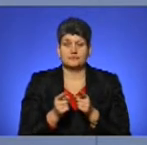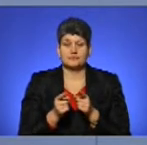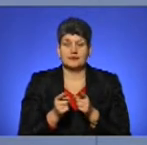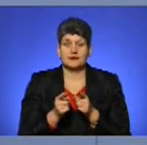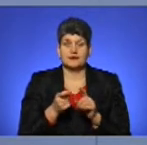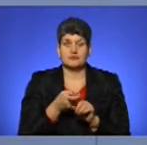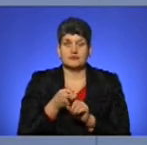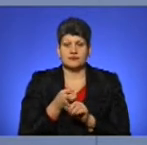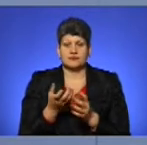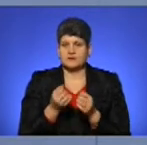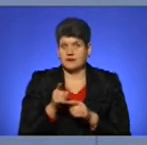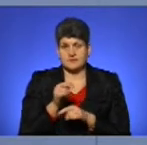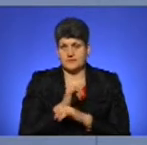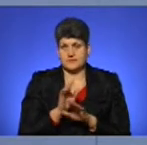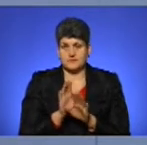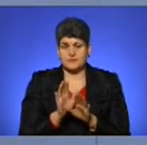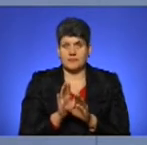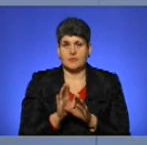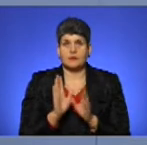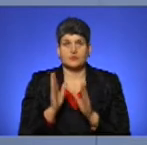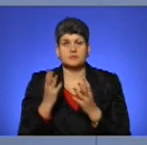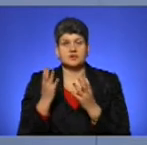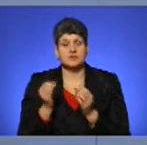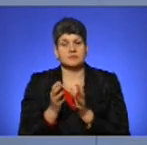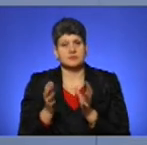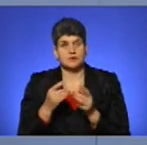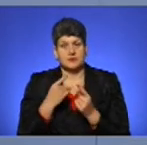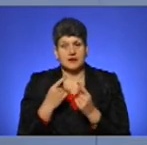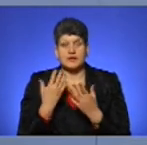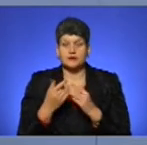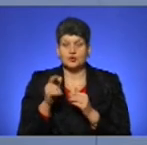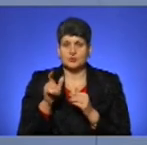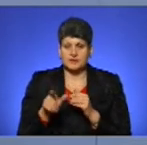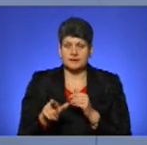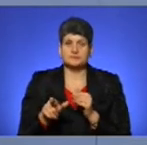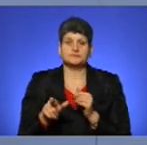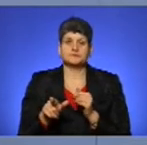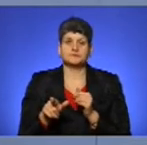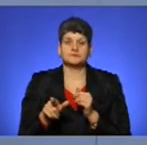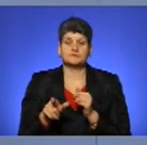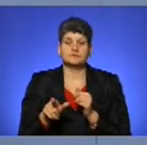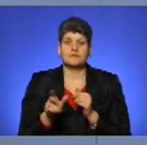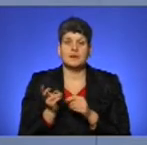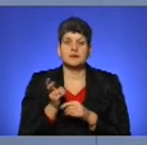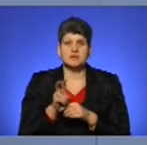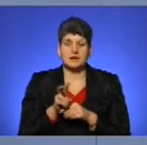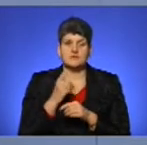заразитися там не можна. Ну і будемо ще друге казати, що якщо людина прийшла в